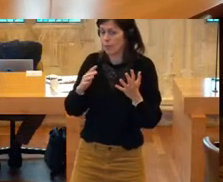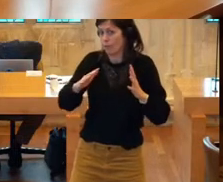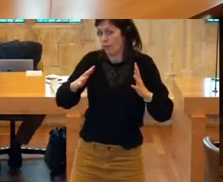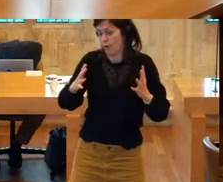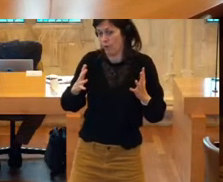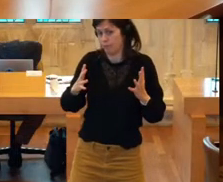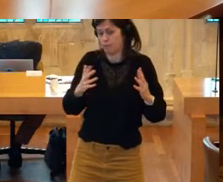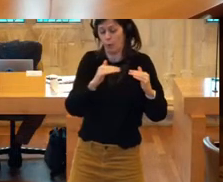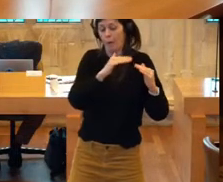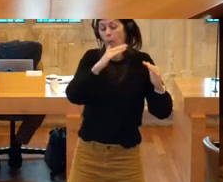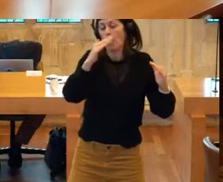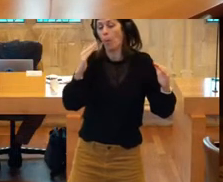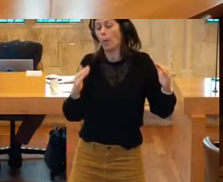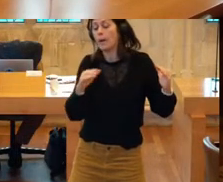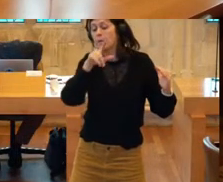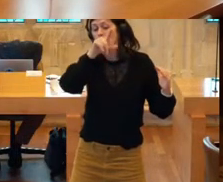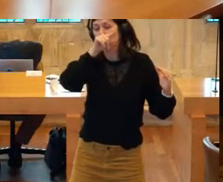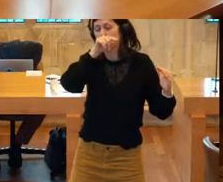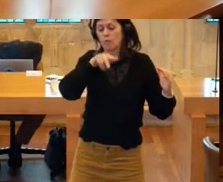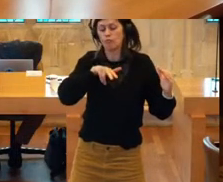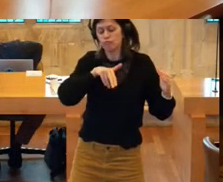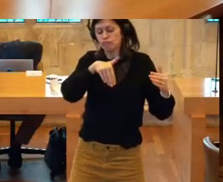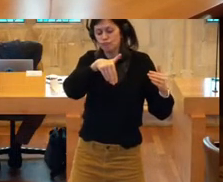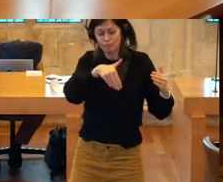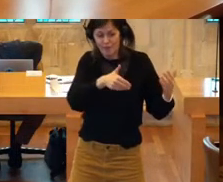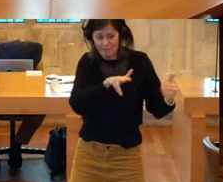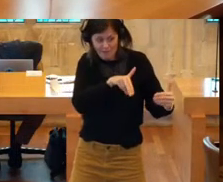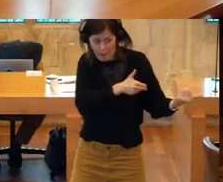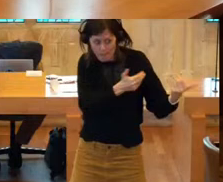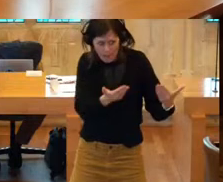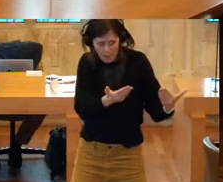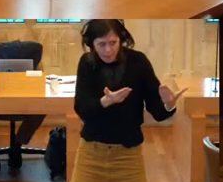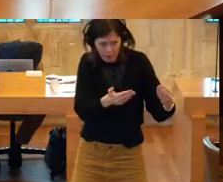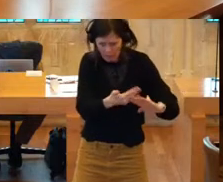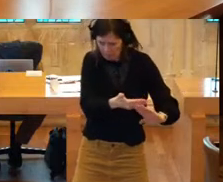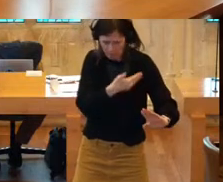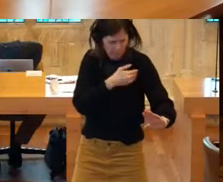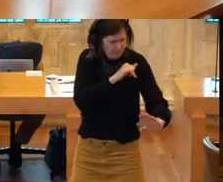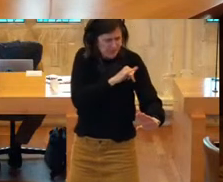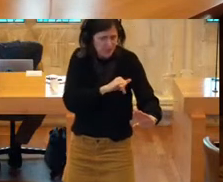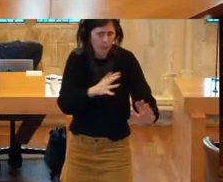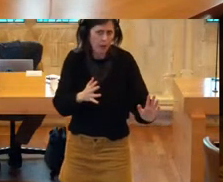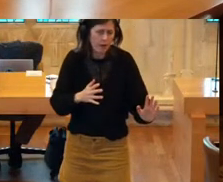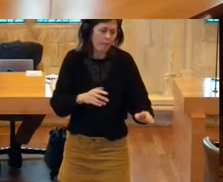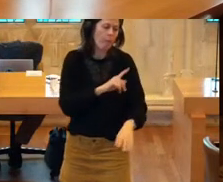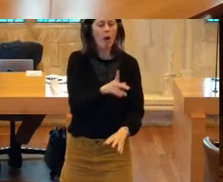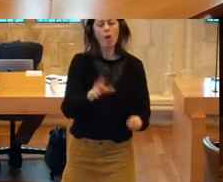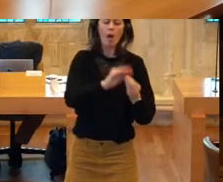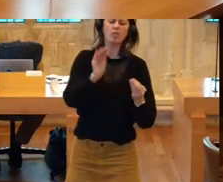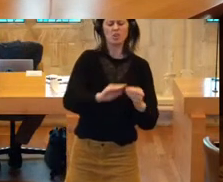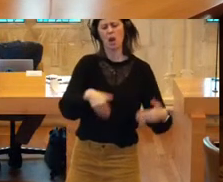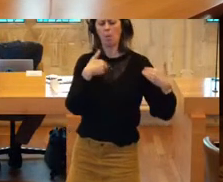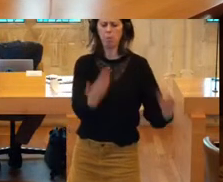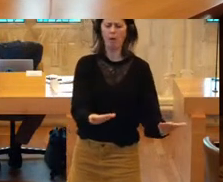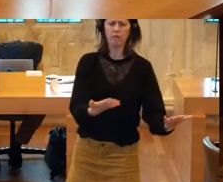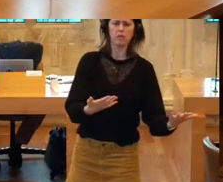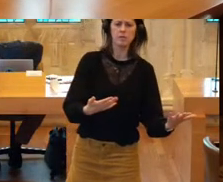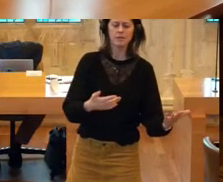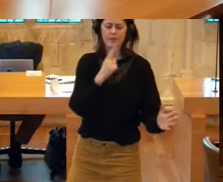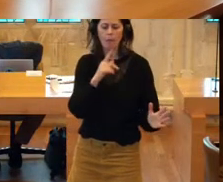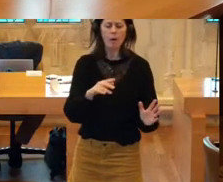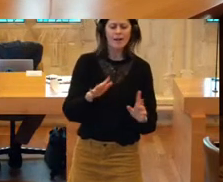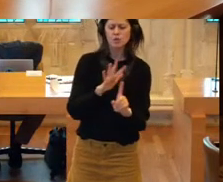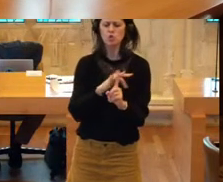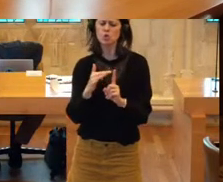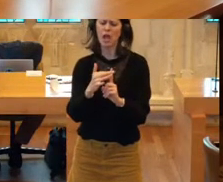Cette colline aux oiseaux, elle va proposer un certain nombre de choses qu'elle ne proposait pas jusqu'alors. Voilà, il ne faut pas tomber dans la caricature, il n'y aura pas de ségrégation